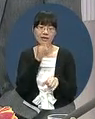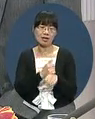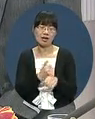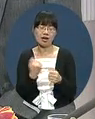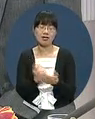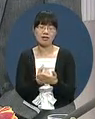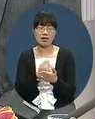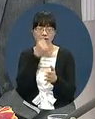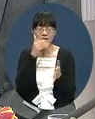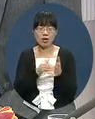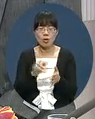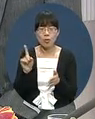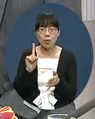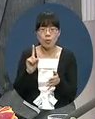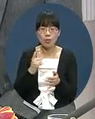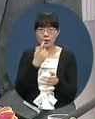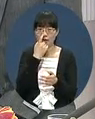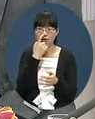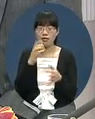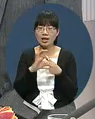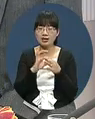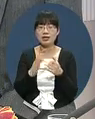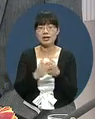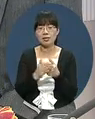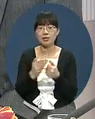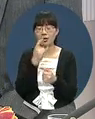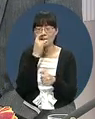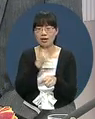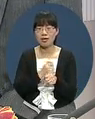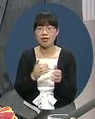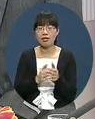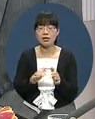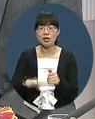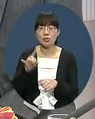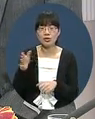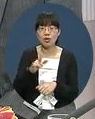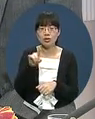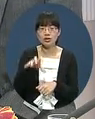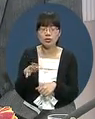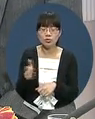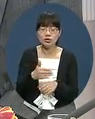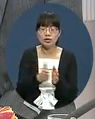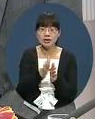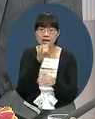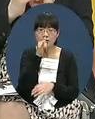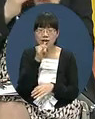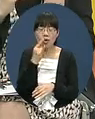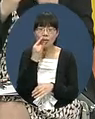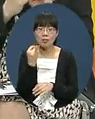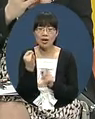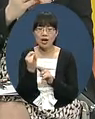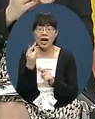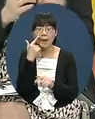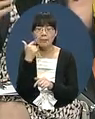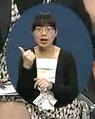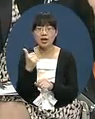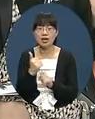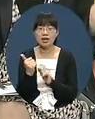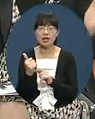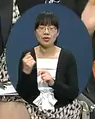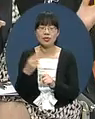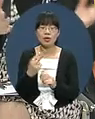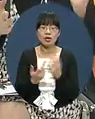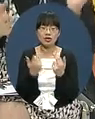안타깝게도. 뭐로 배워지냐면 관계로 배워집니다. 그러면 그 관계는 처음부터 어디서부터 시작이 되느냐? 엄마하고 아빠하고